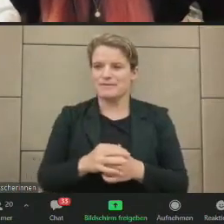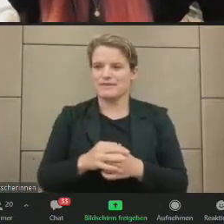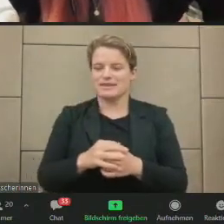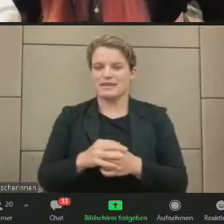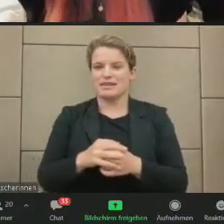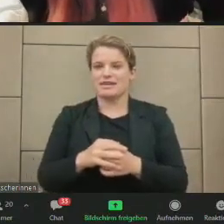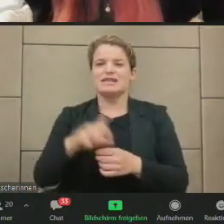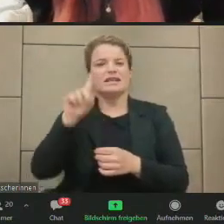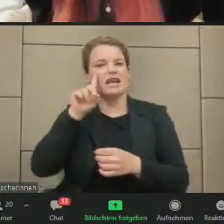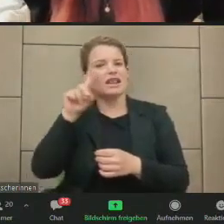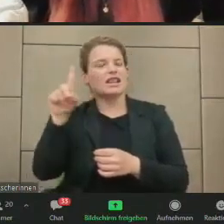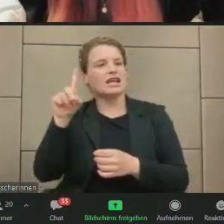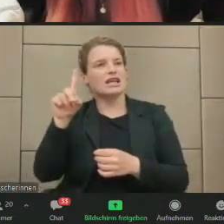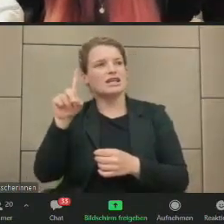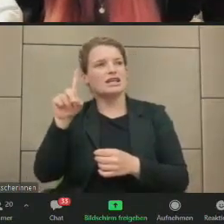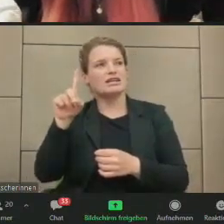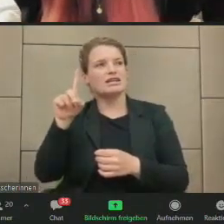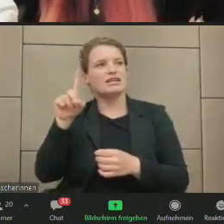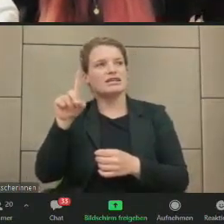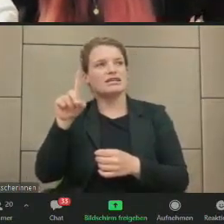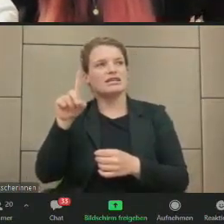Ich denke,